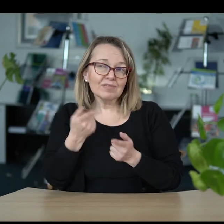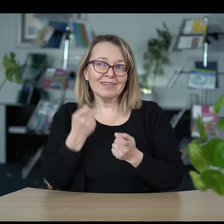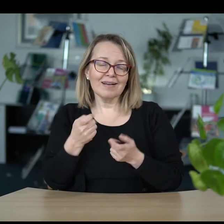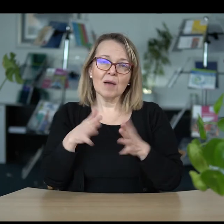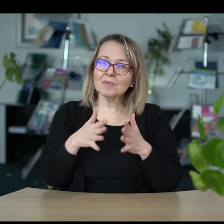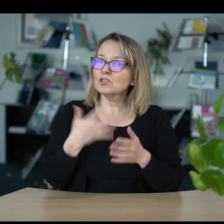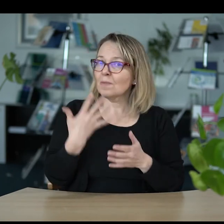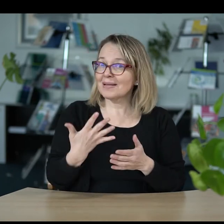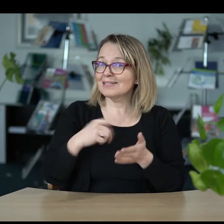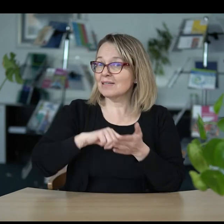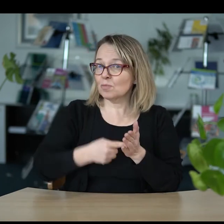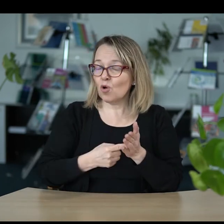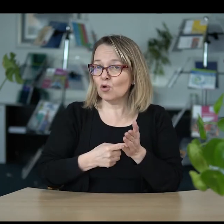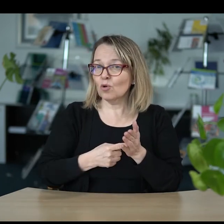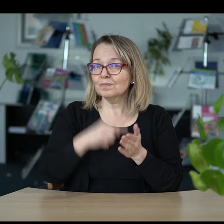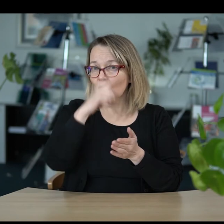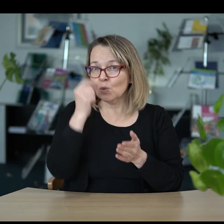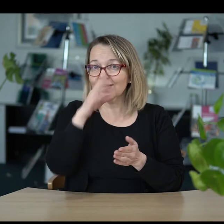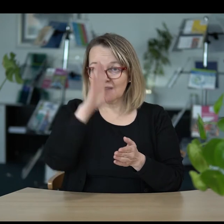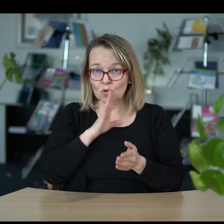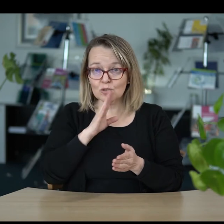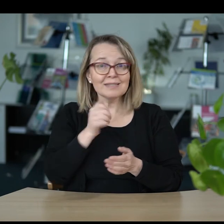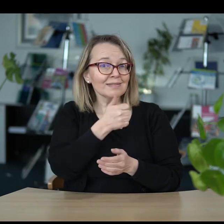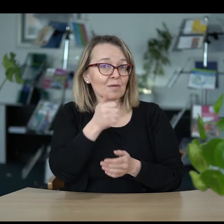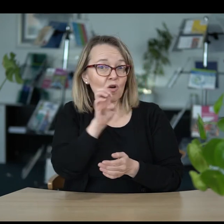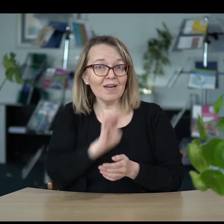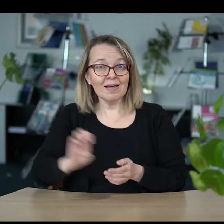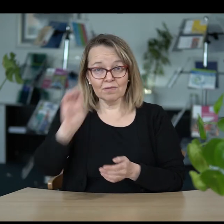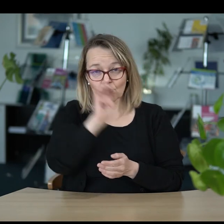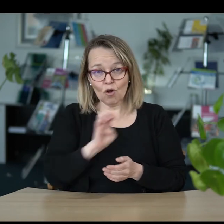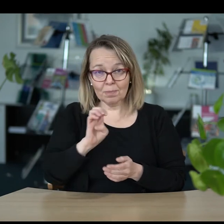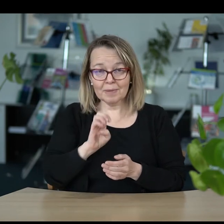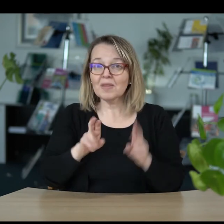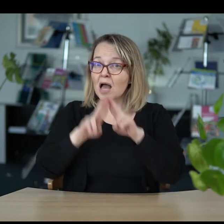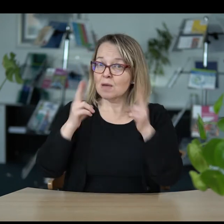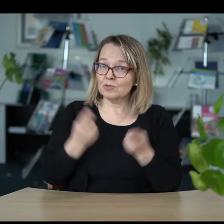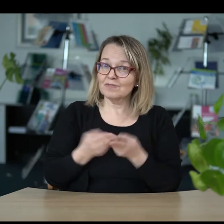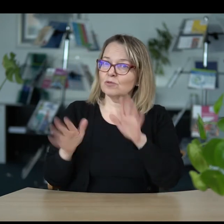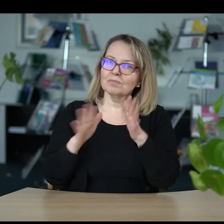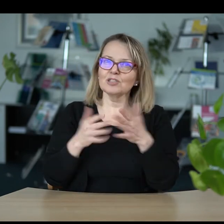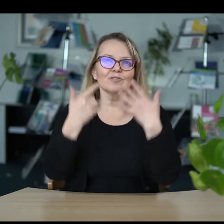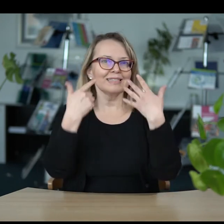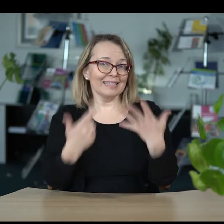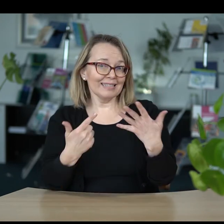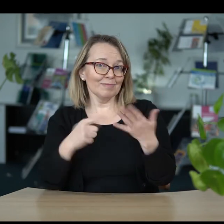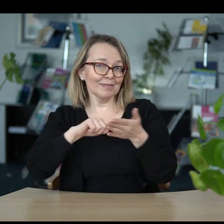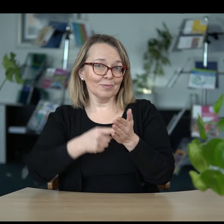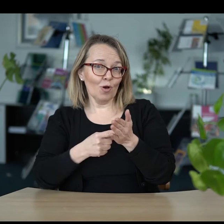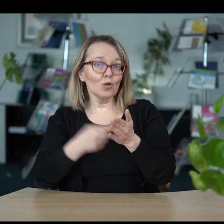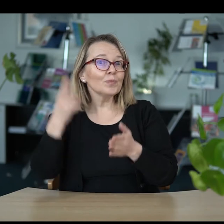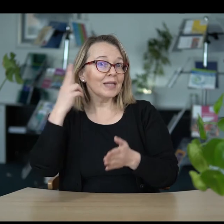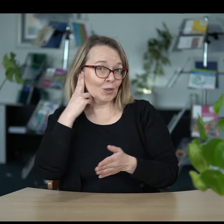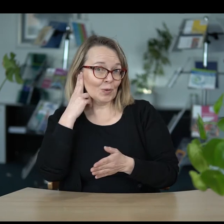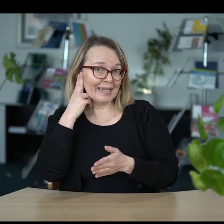okvaro sluha, in da bo približno 50 milijonov ljudi naglušnih samo v Evropi, po